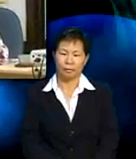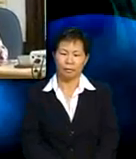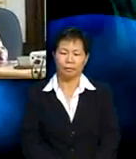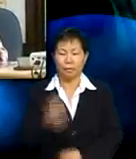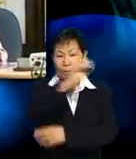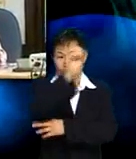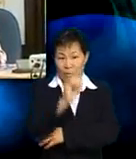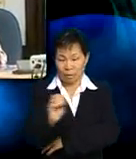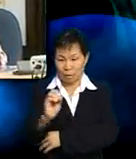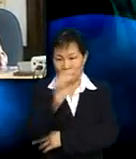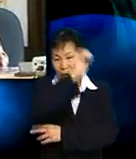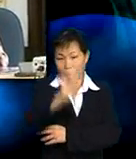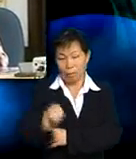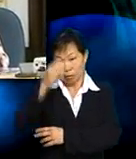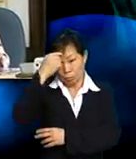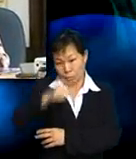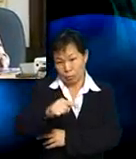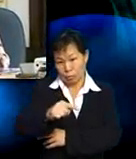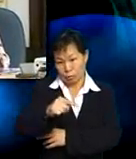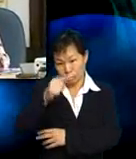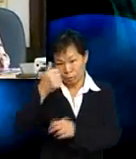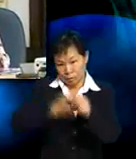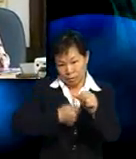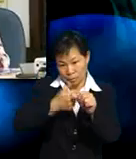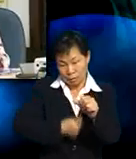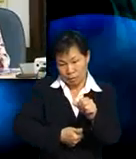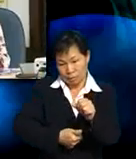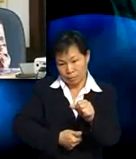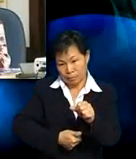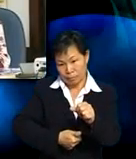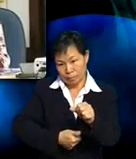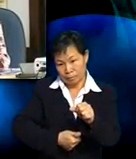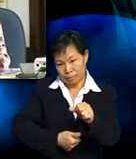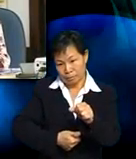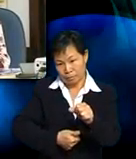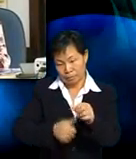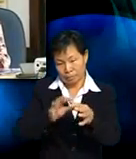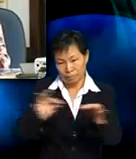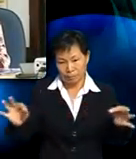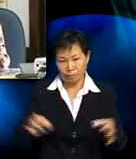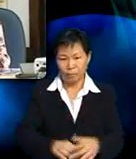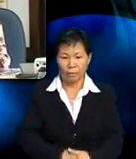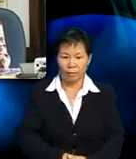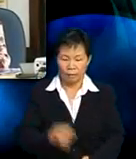Ini adalah markah kamu untuk setiap konstruk. Kamu boleh turunkan tangan di sini.